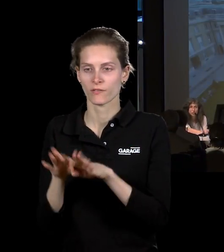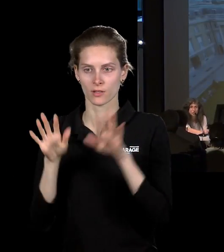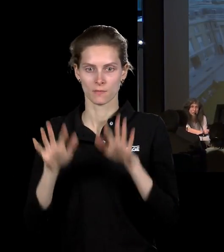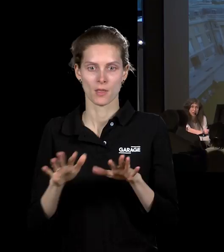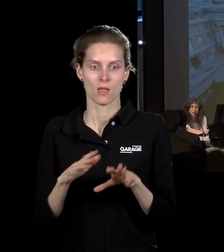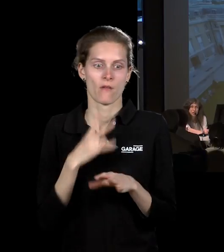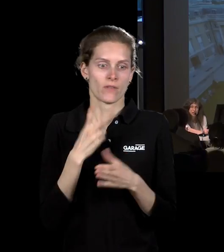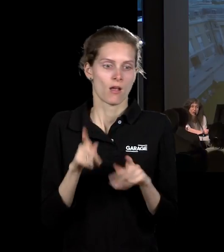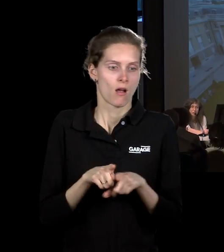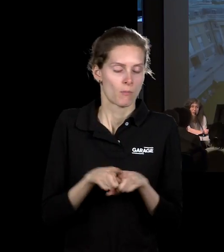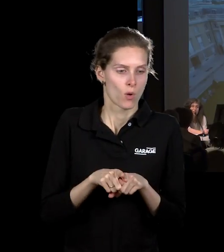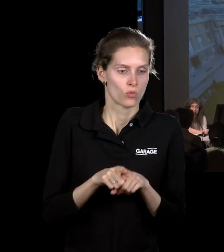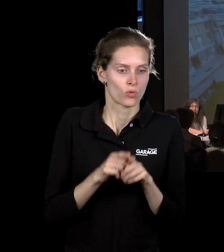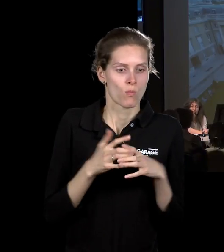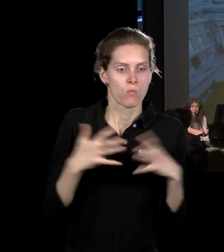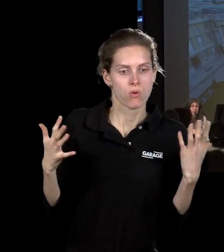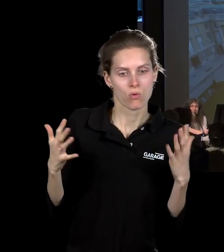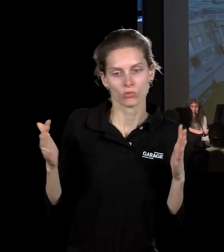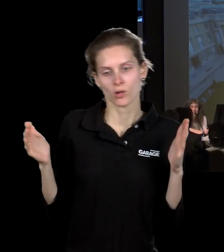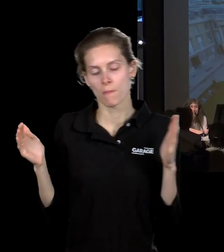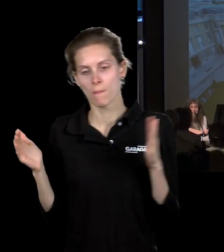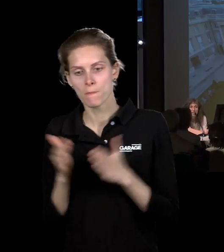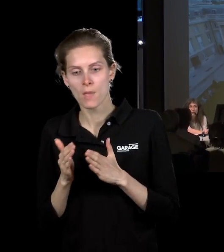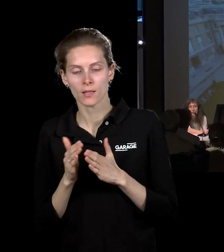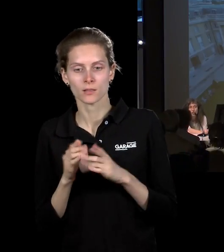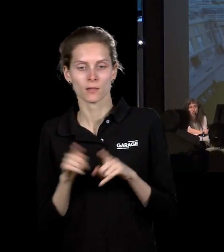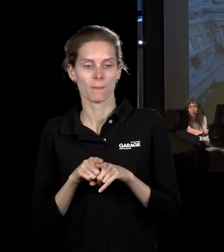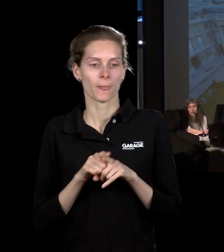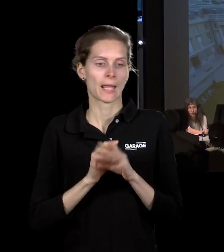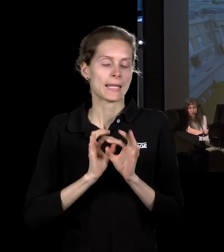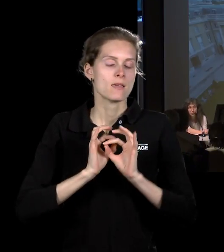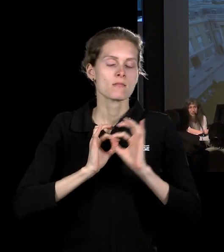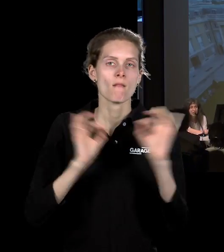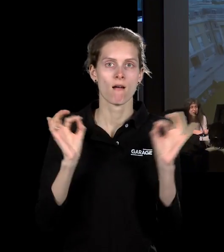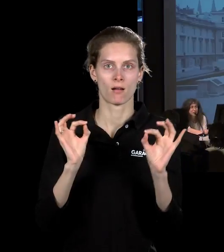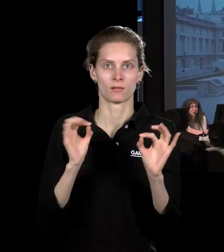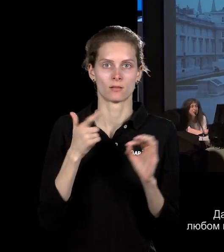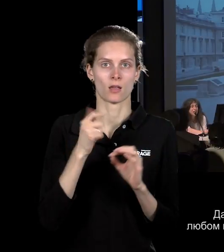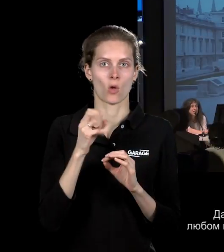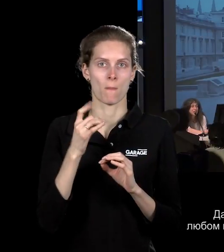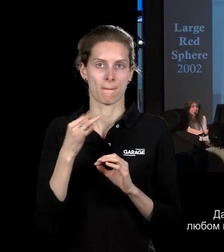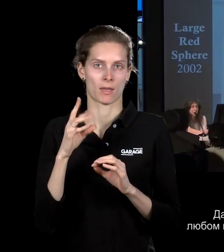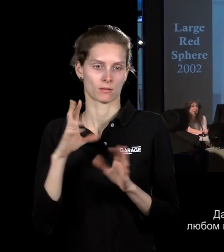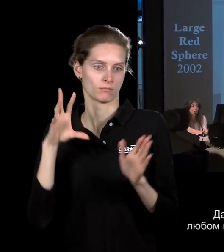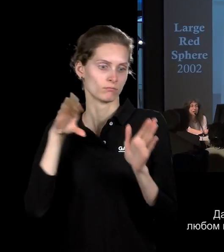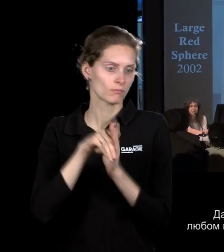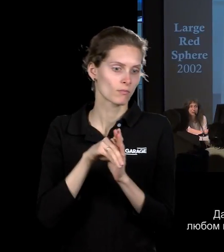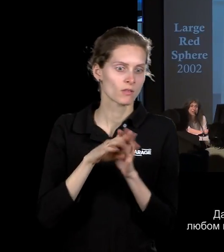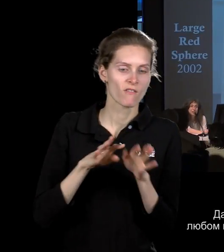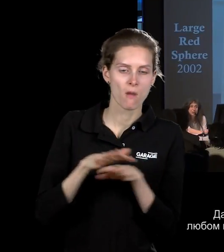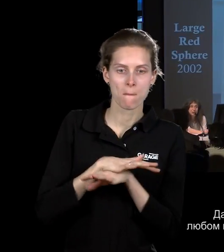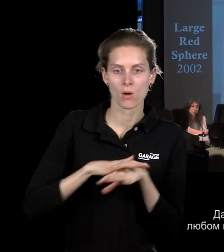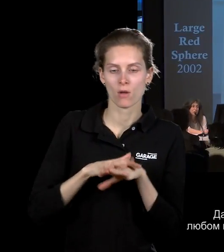кажется больше, меньше, она слишком из области идеальной геометрии, чтобы вписываться в пространство. И его